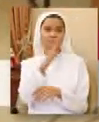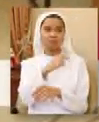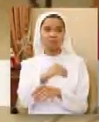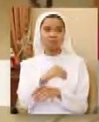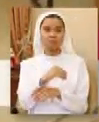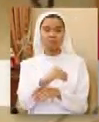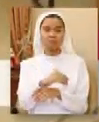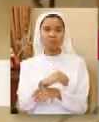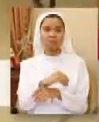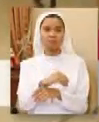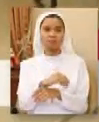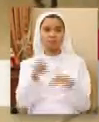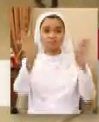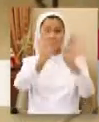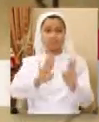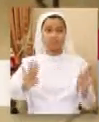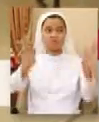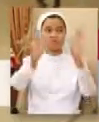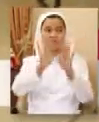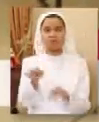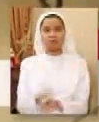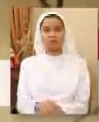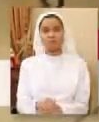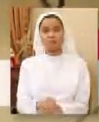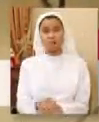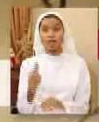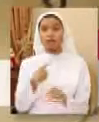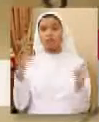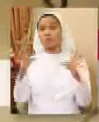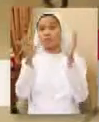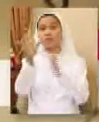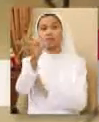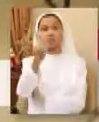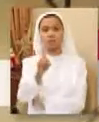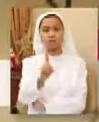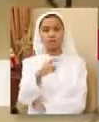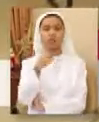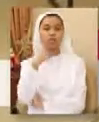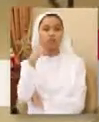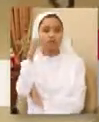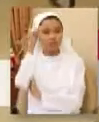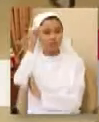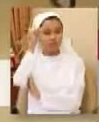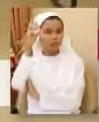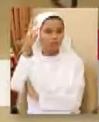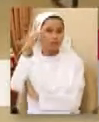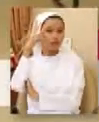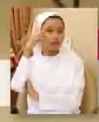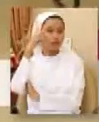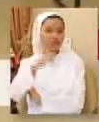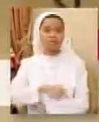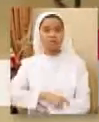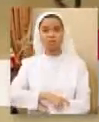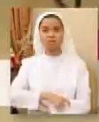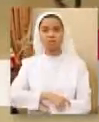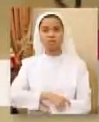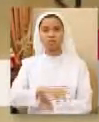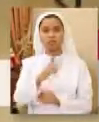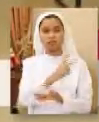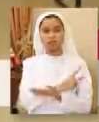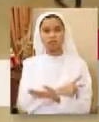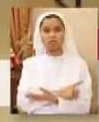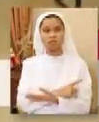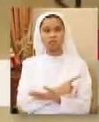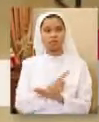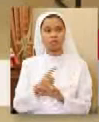celebration? Wala. Yung Deaf Awareness. Daw po, Deaf Awareness Week. Yes, when is that? Every November po. Ah, November. No. Kasi